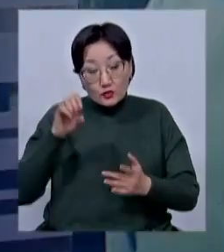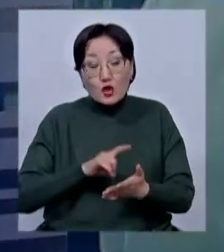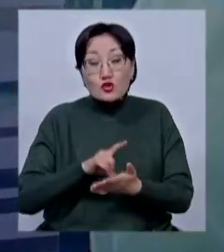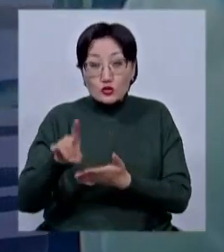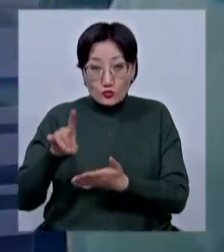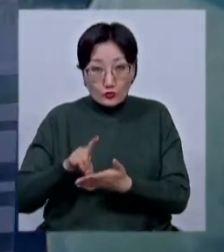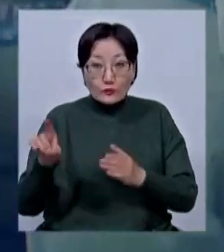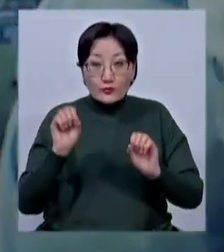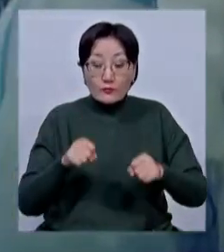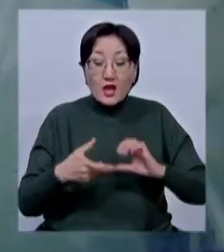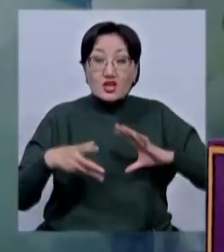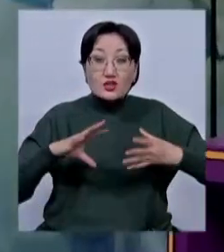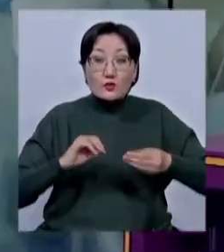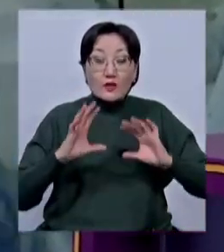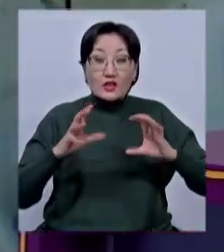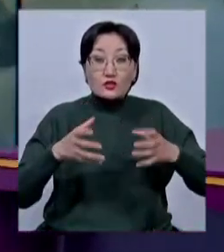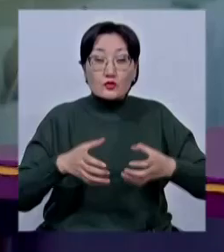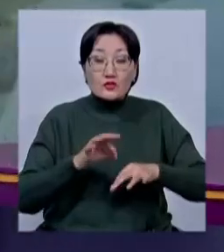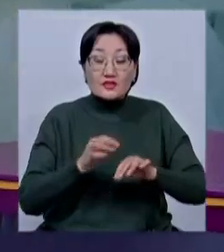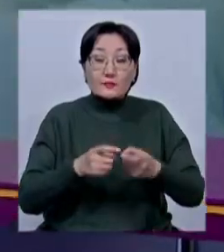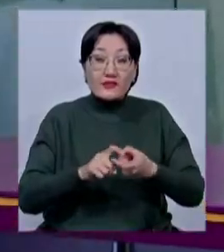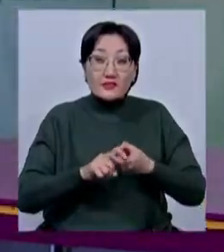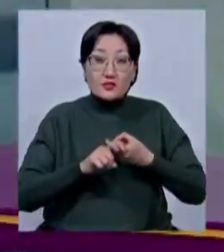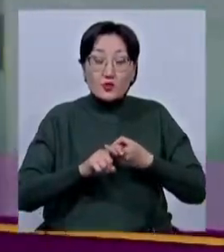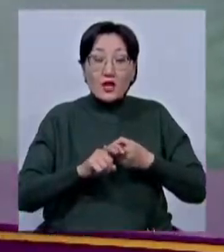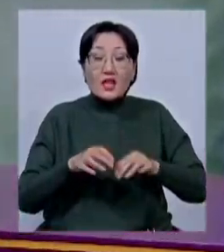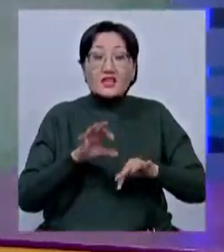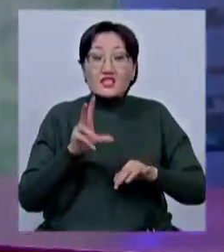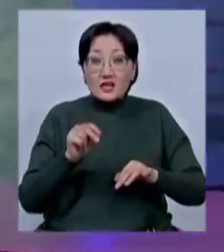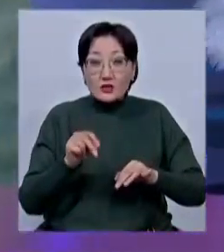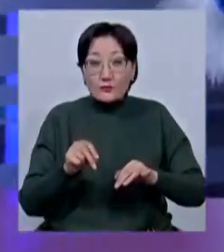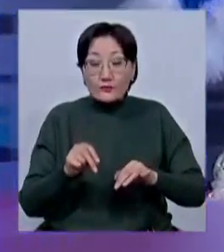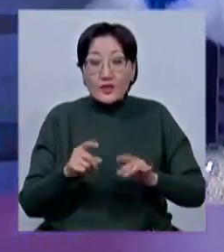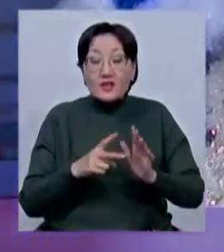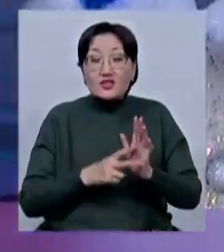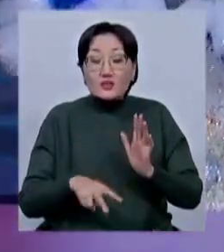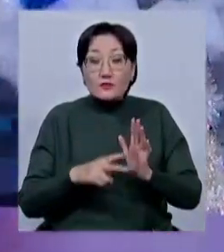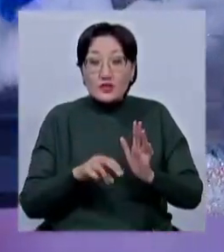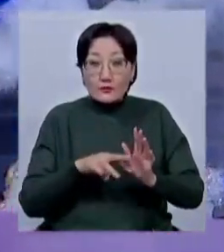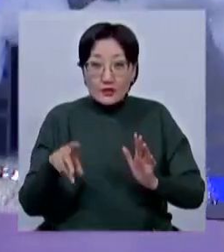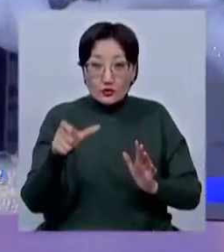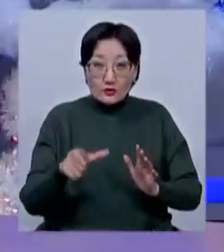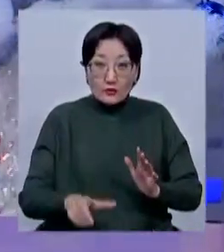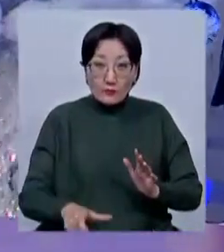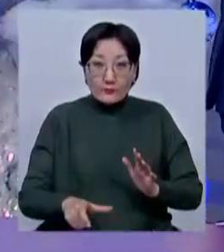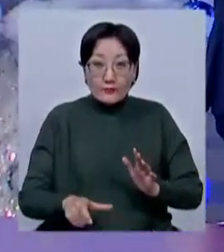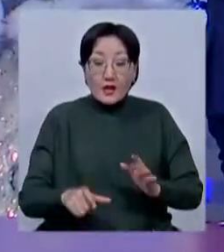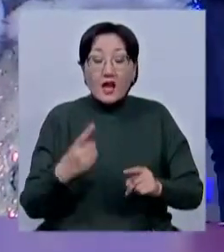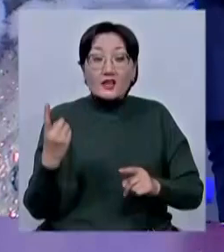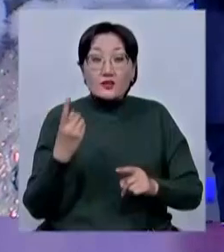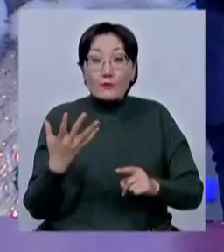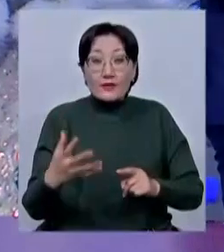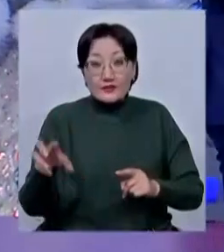кете алады. Жалпы әлемде COVID-19 инфекциясын жұқтырғандардың саны 77 миллионнан асты.